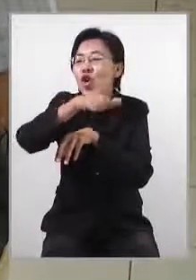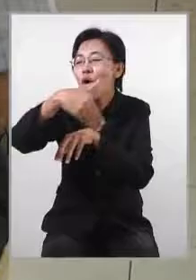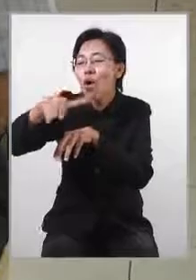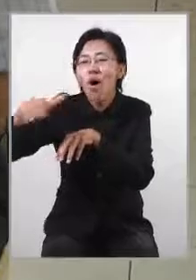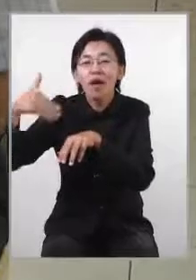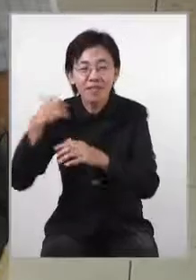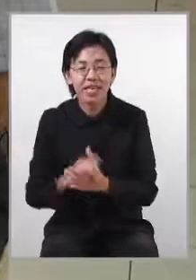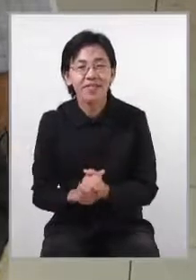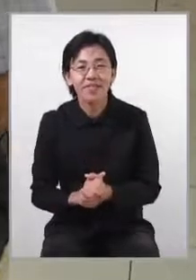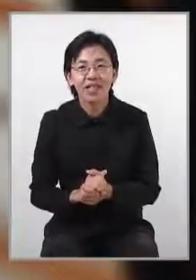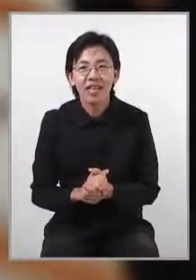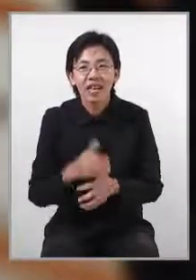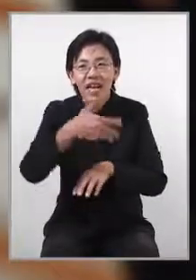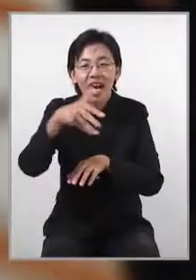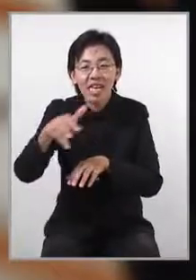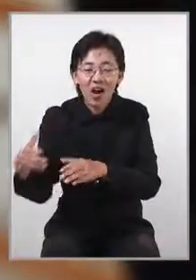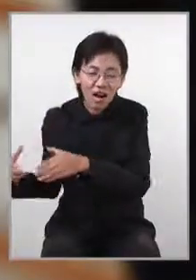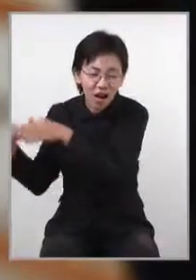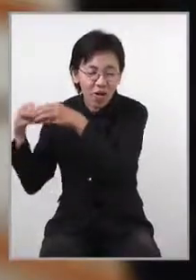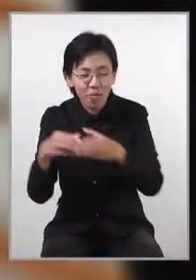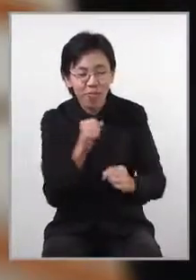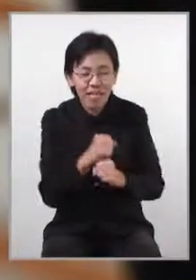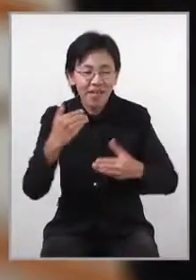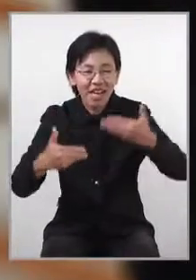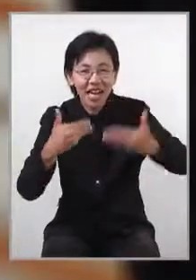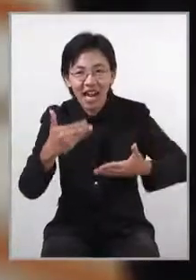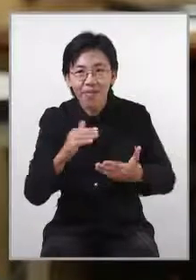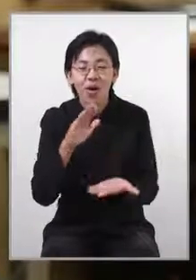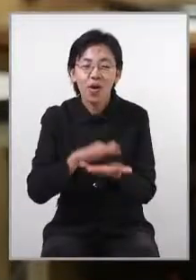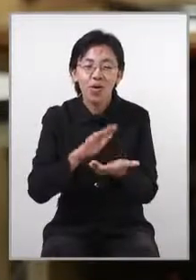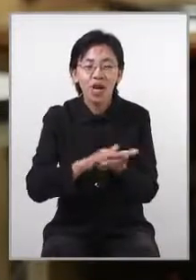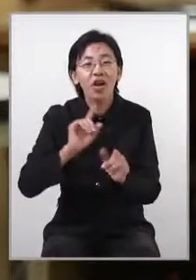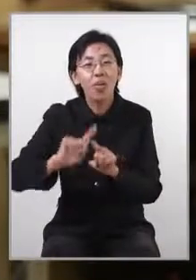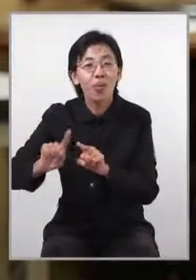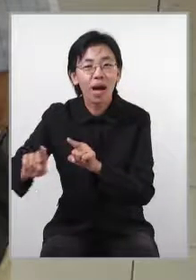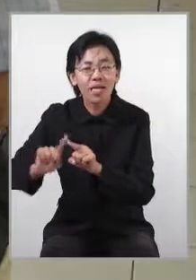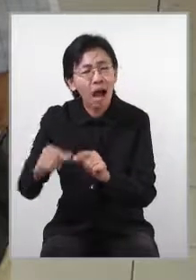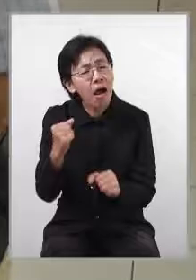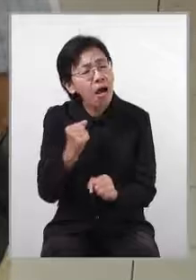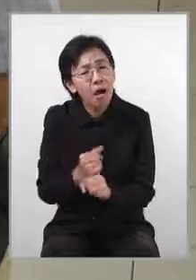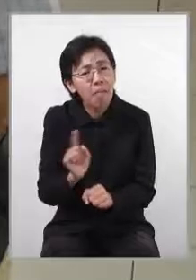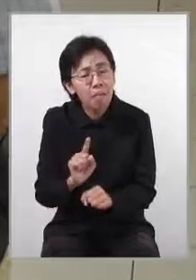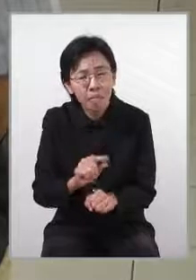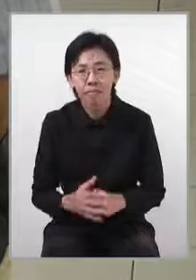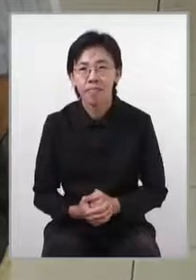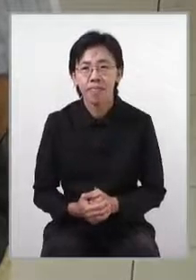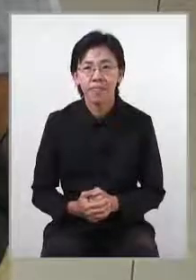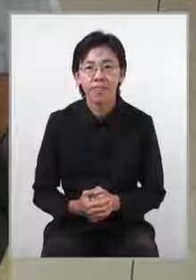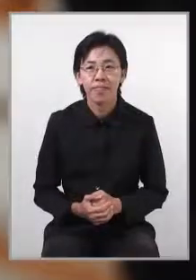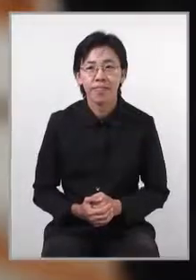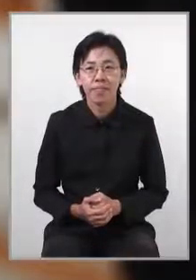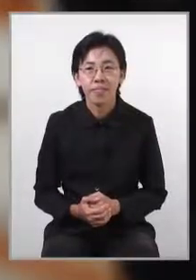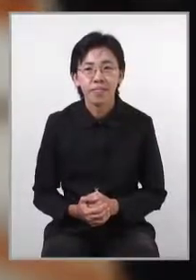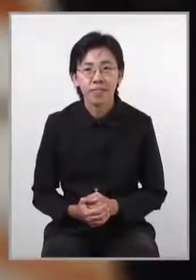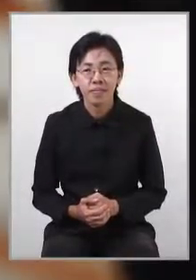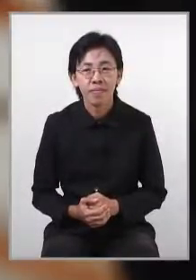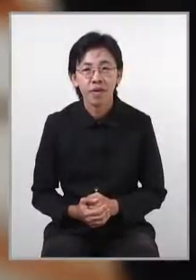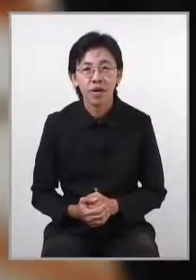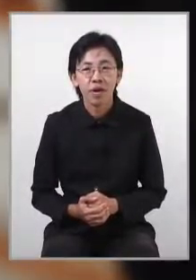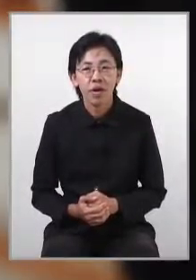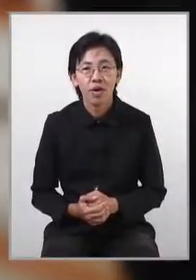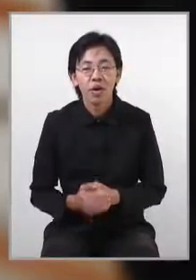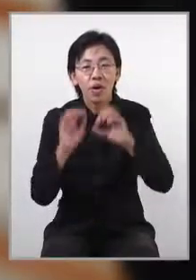าขอร่วมทำกิจกรรมจากโรงเรียนต่าง มาทำอะไรบ้างครับคุณพ ่ออย่างครูโรงเรียนเล